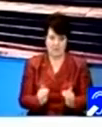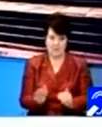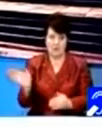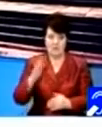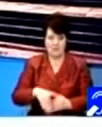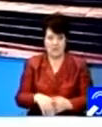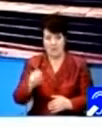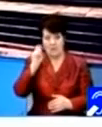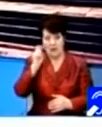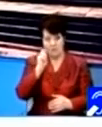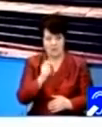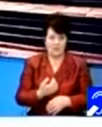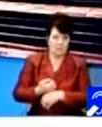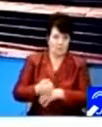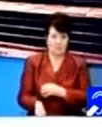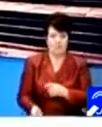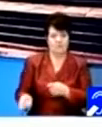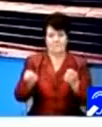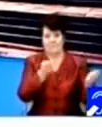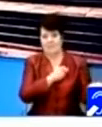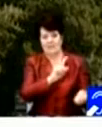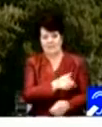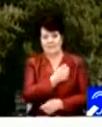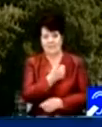bărbatul a fost dus cu forța la spital.